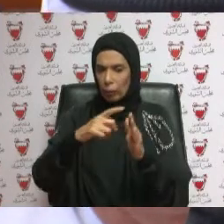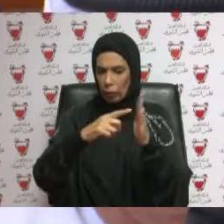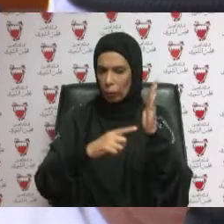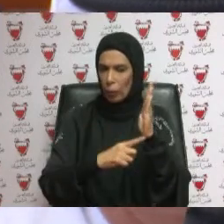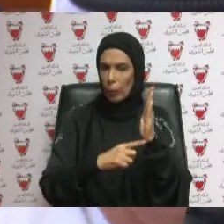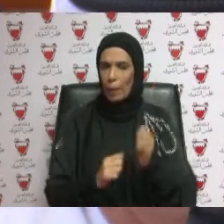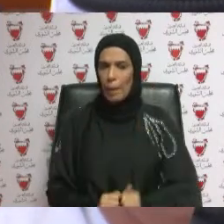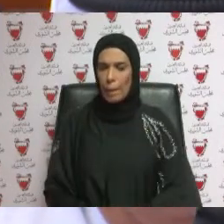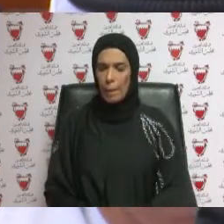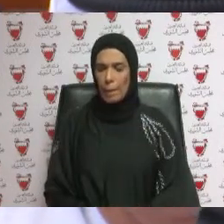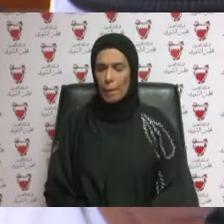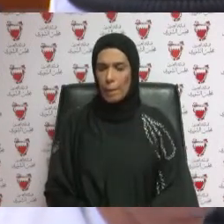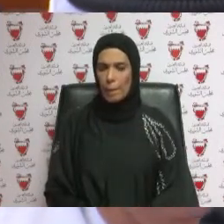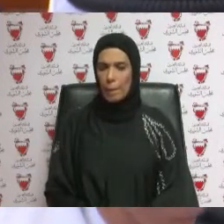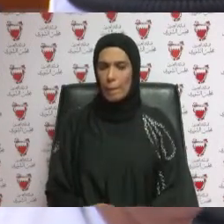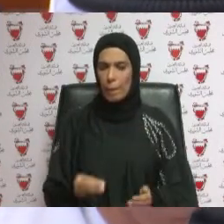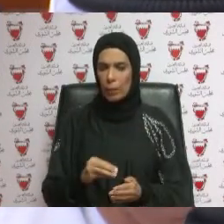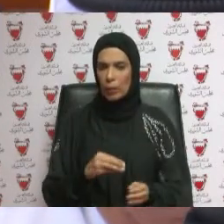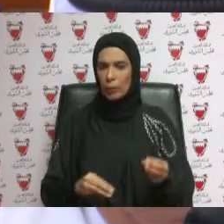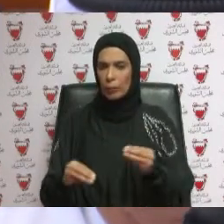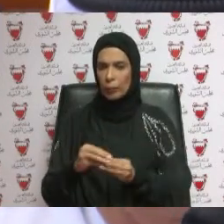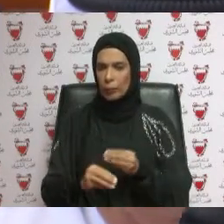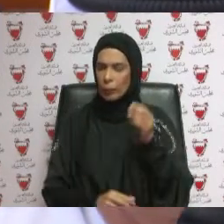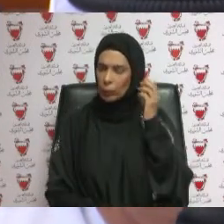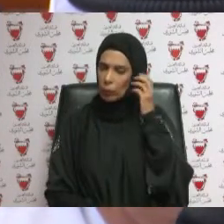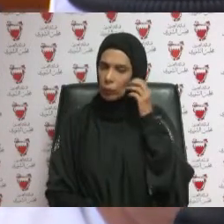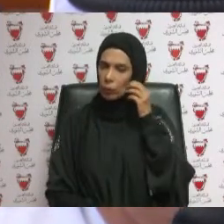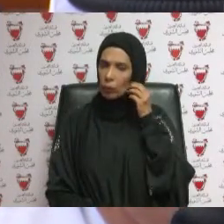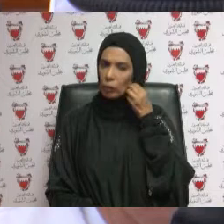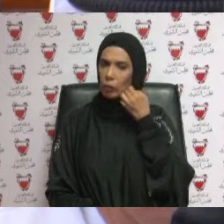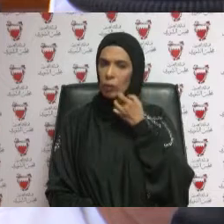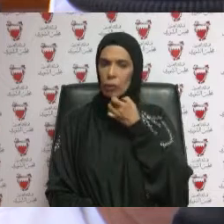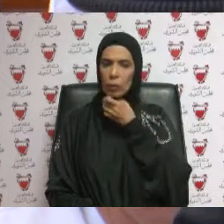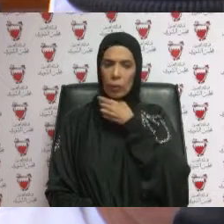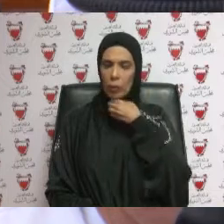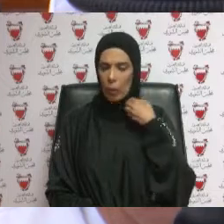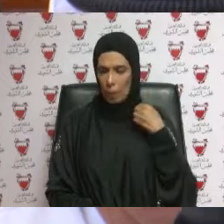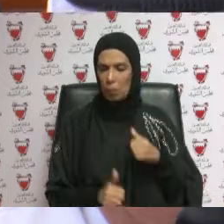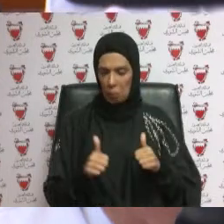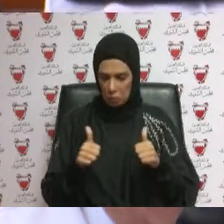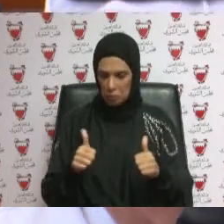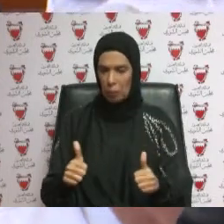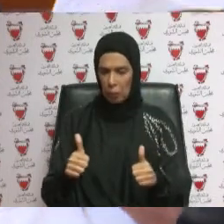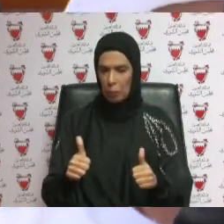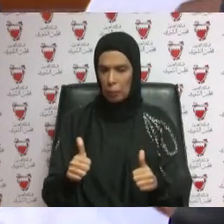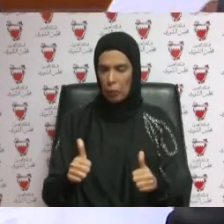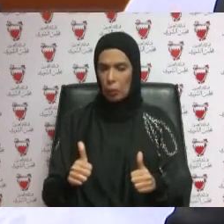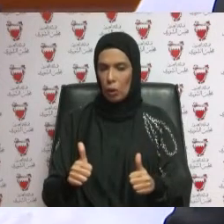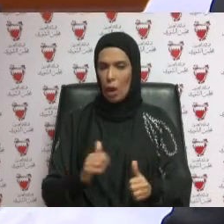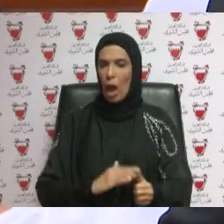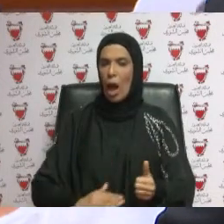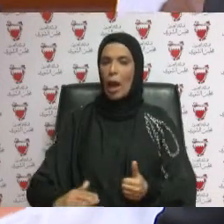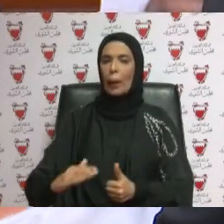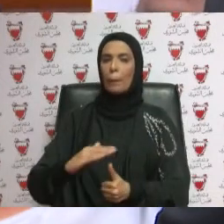هذا ربما لم يرد في التعديل، لكن أنا أتوقع أنهم سيأخذون الاحتياطات والتدابير اللازمة